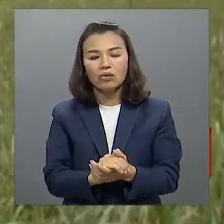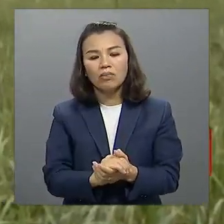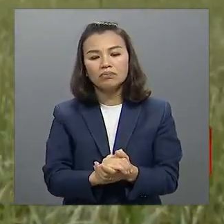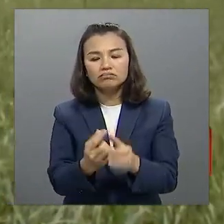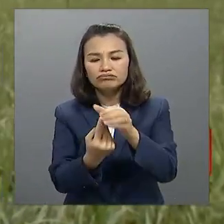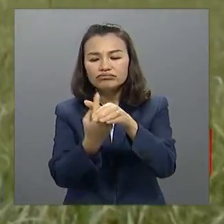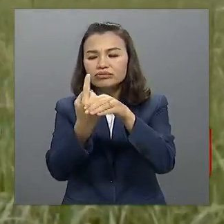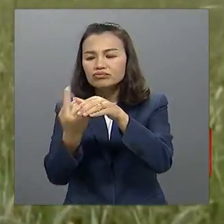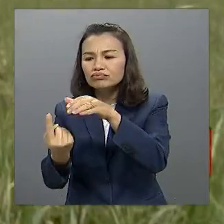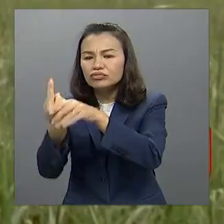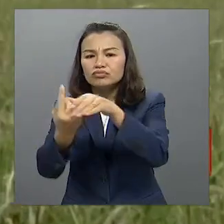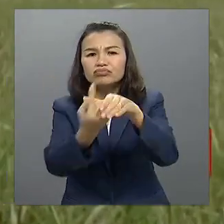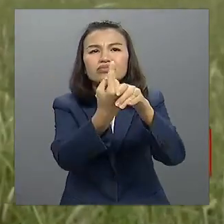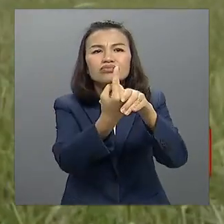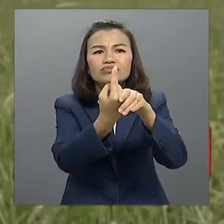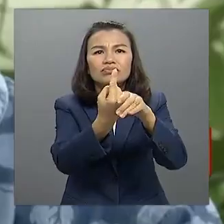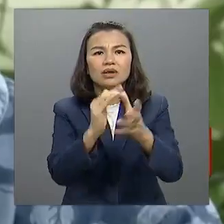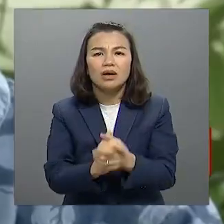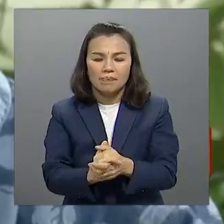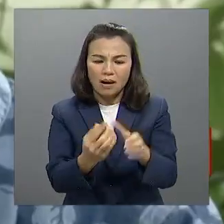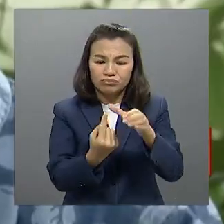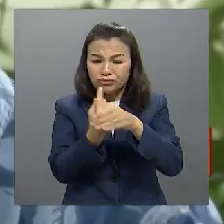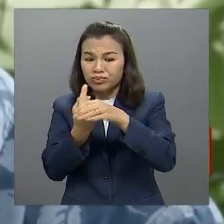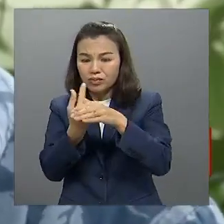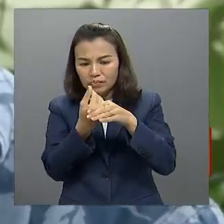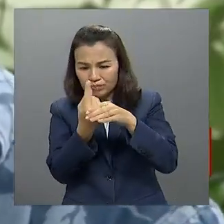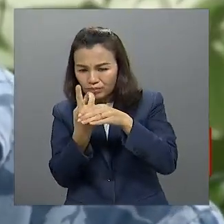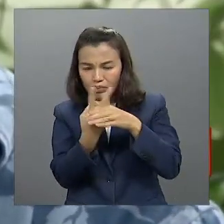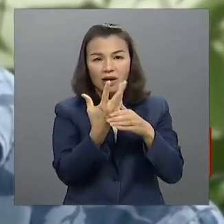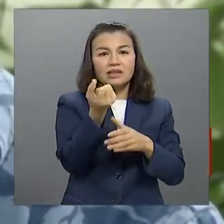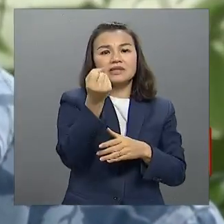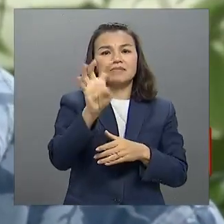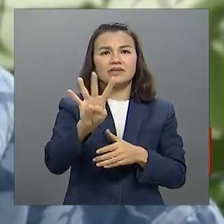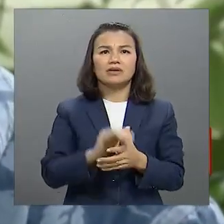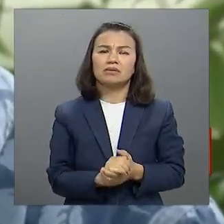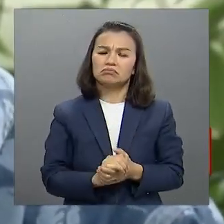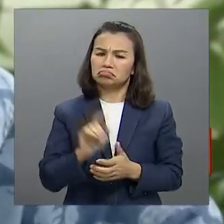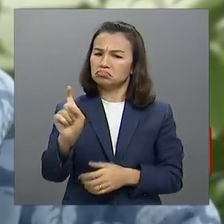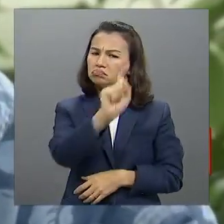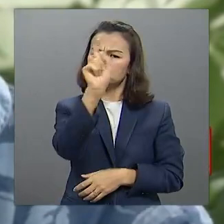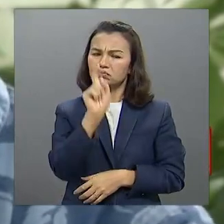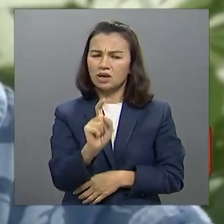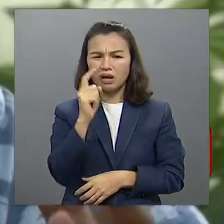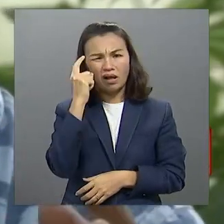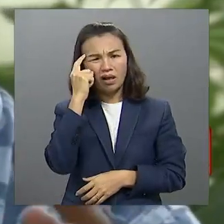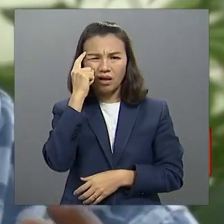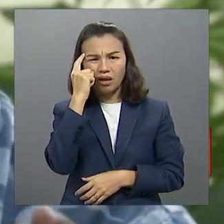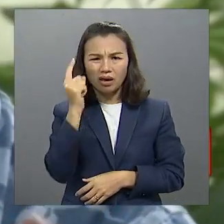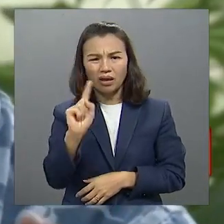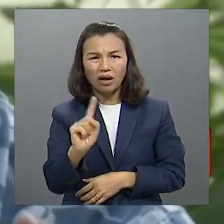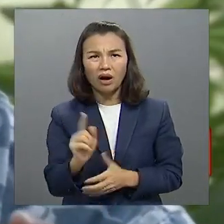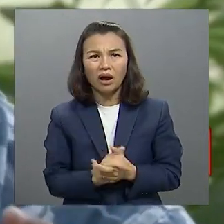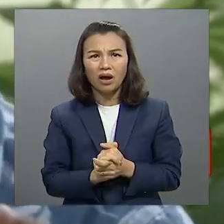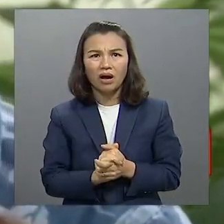ใหญ่ที่สุดเนี่ย14ต้นผมก็เอ๊ะมันเป็นทำไมมันเป็นอย่างนี้แค่4